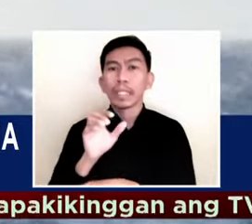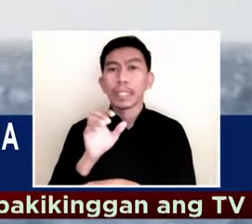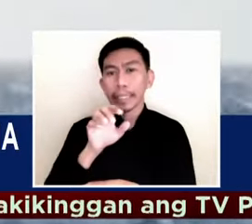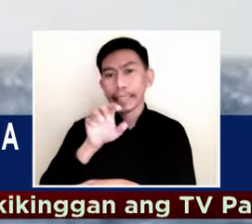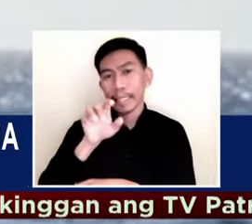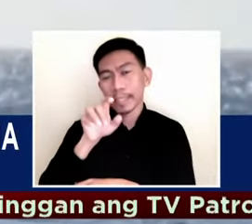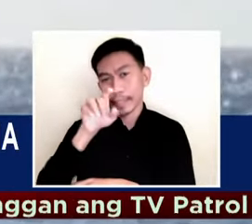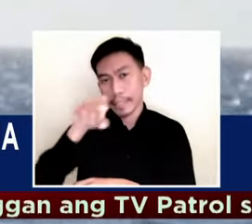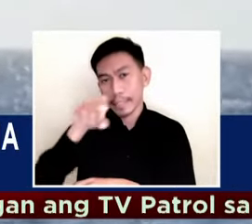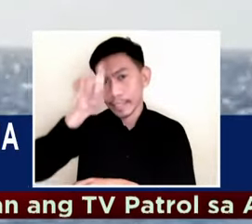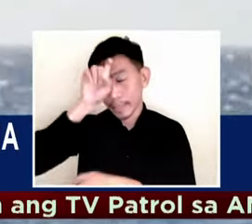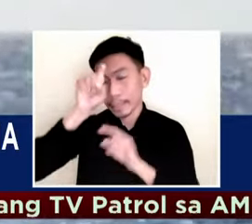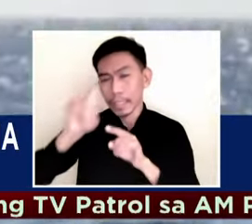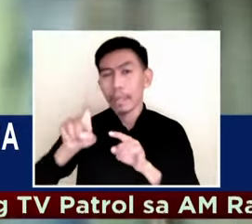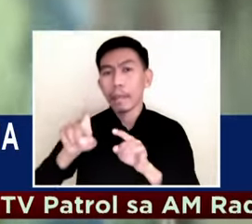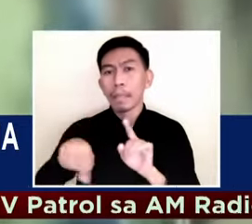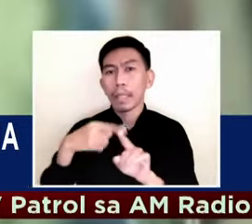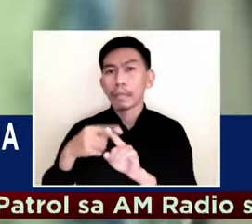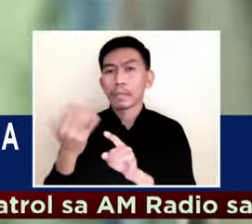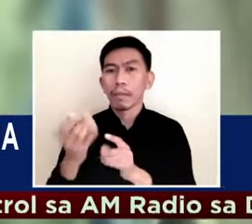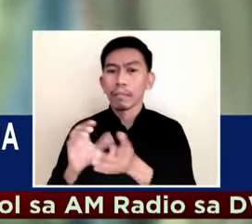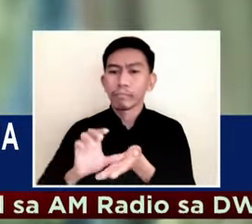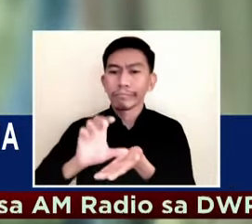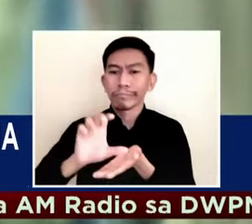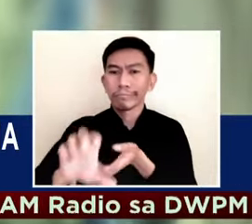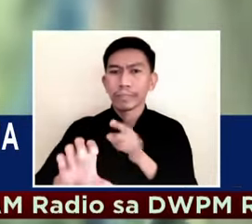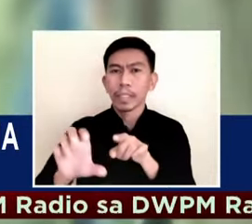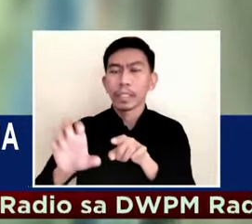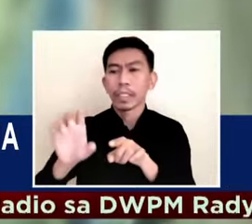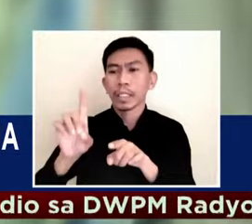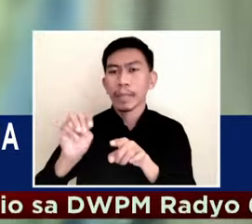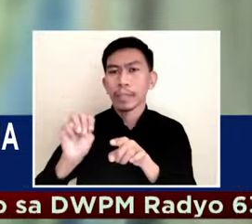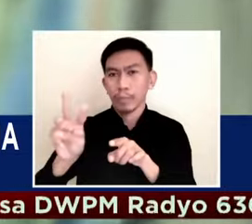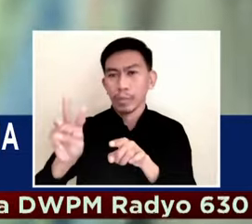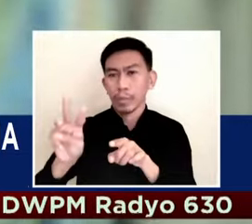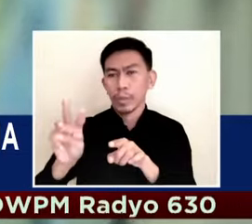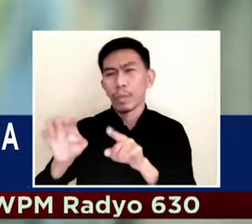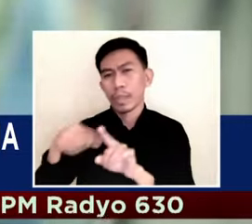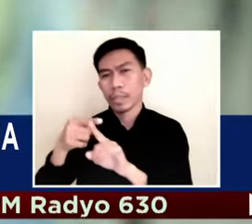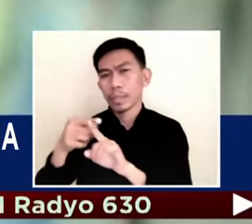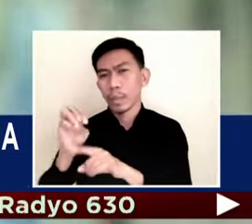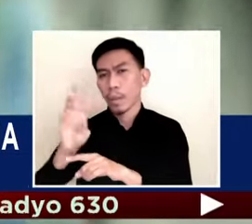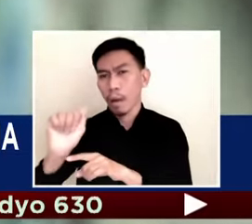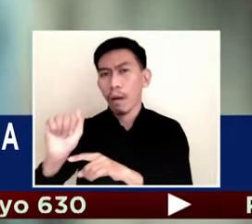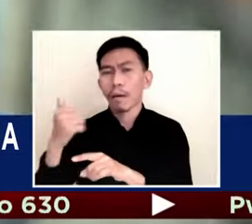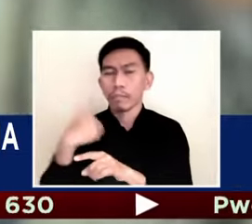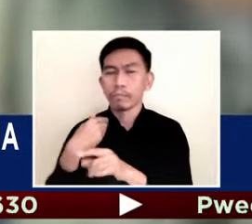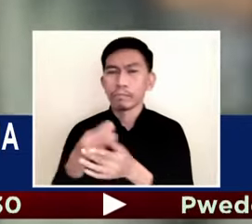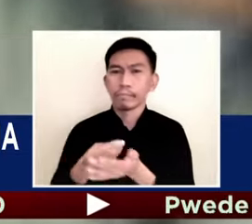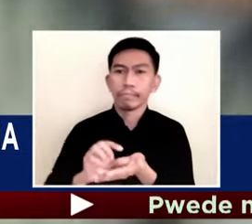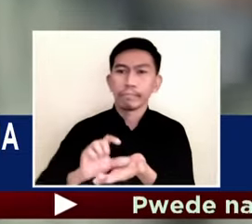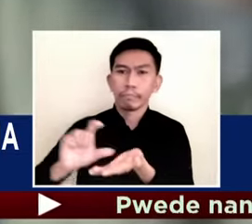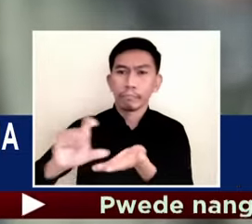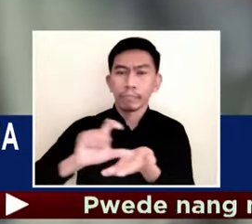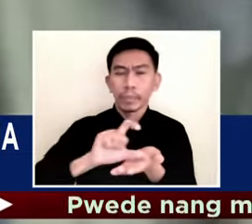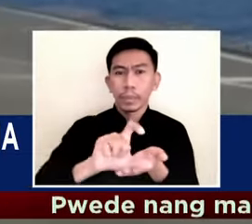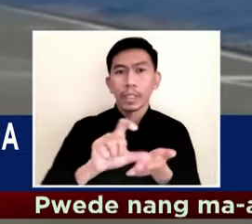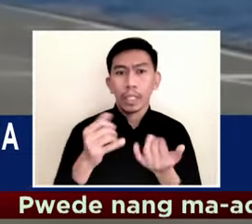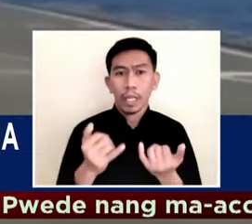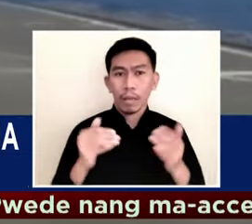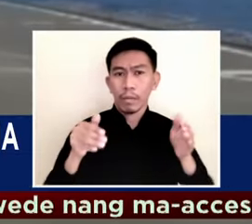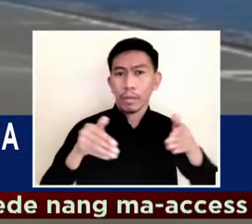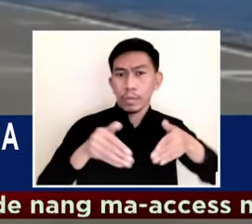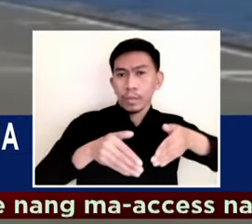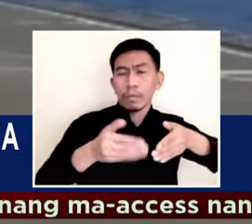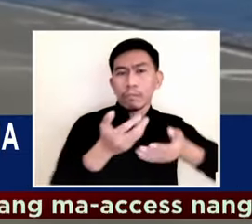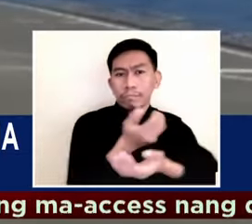karagdagan galing sa DMW OWA. Samantala, patuloy ding tinututukan ng DFA ang pag-rescue sa MV True Confidence